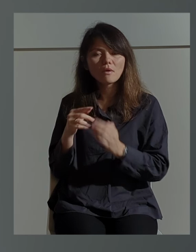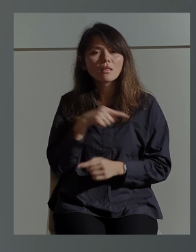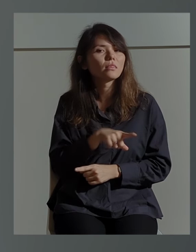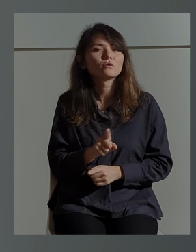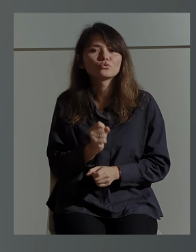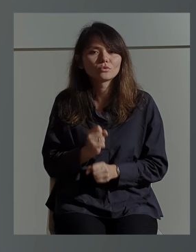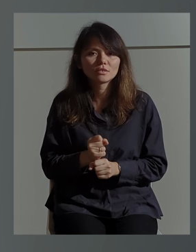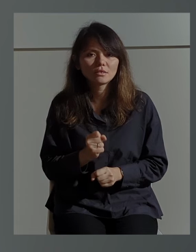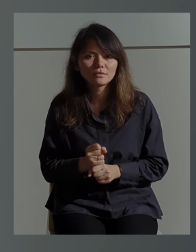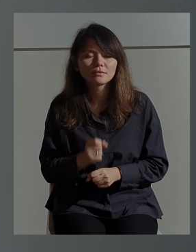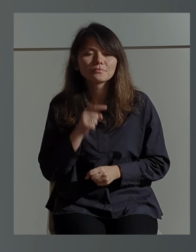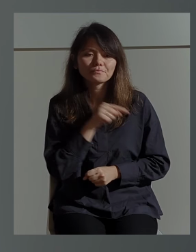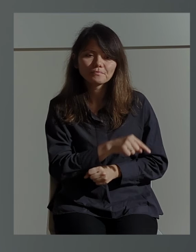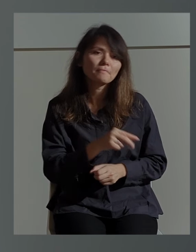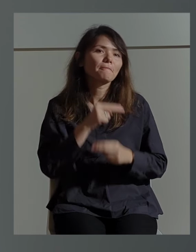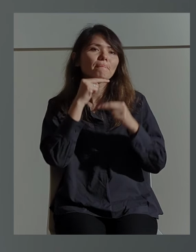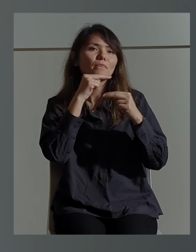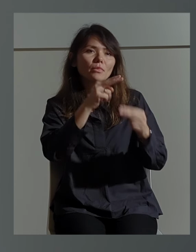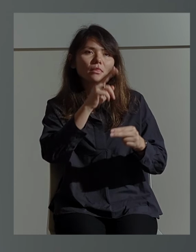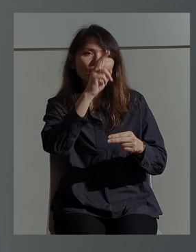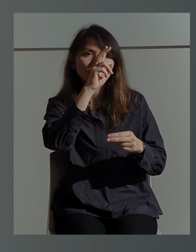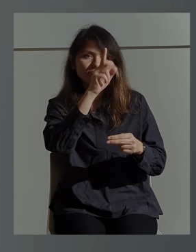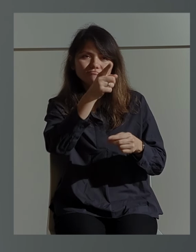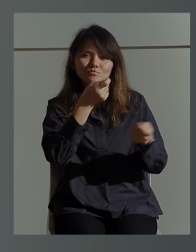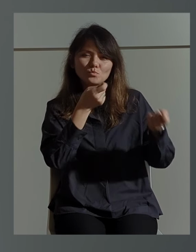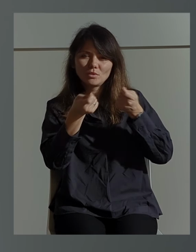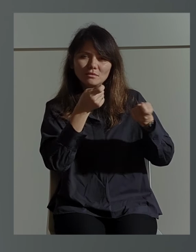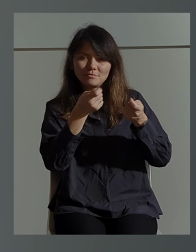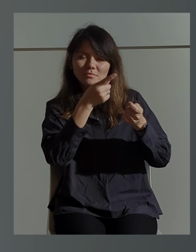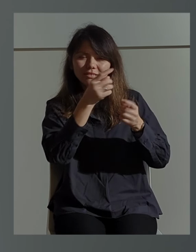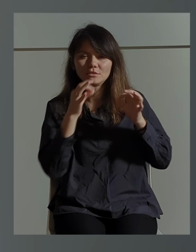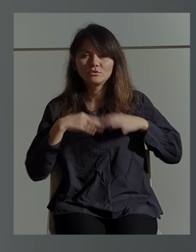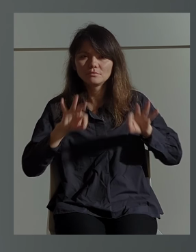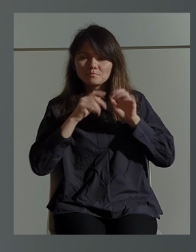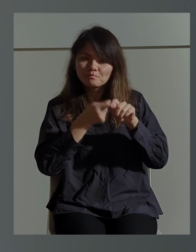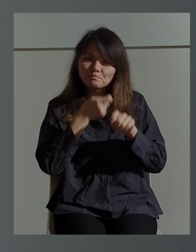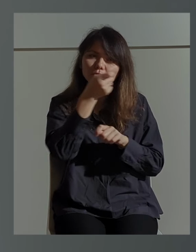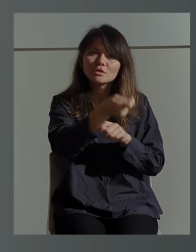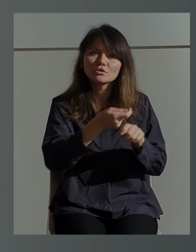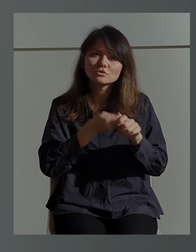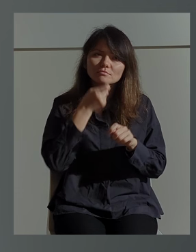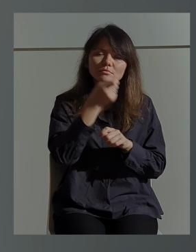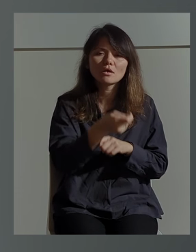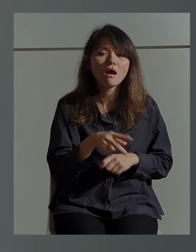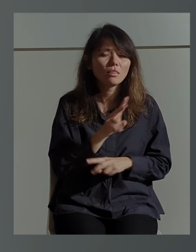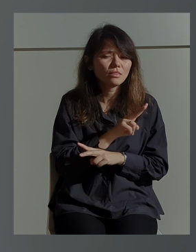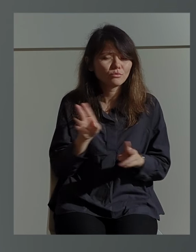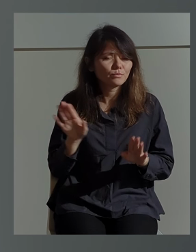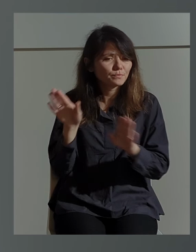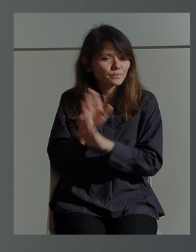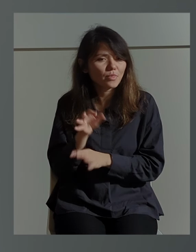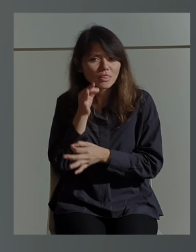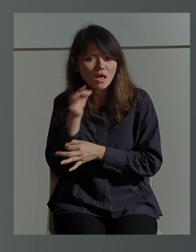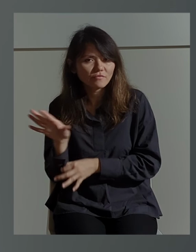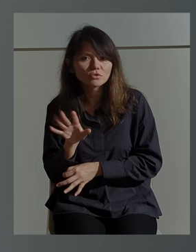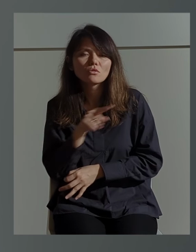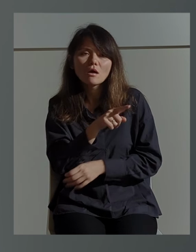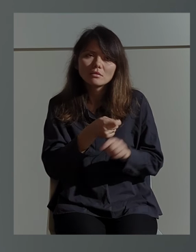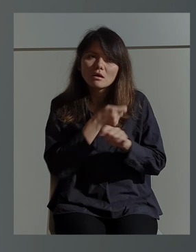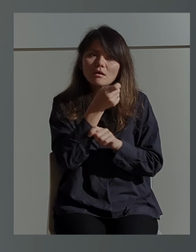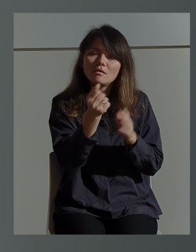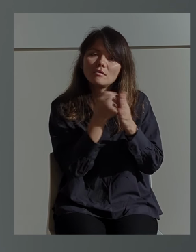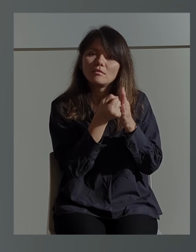она обращается к муниципаль кам пишет им пишет пишет пишет её естественно никто не отвечает Но рано или поздно она их задолба